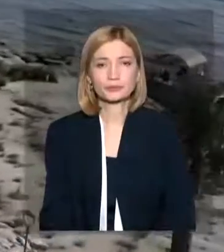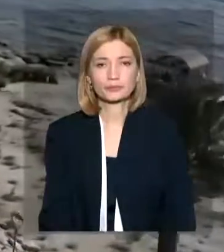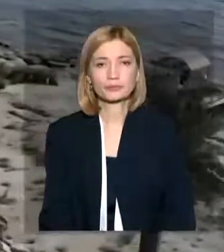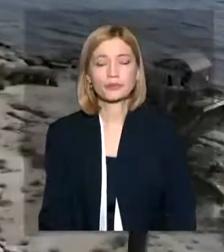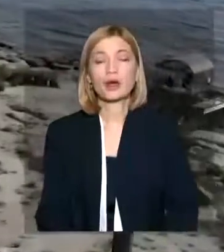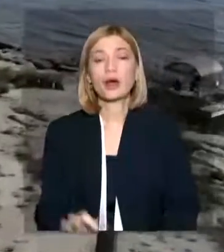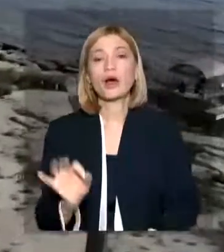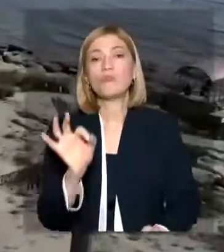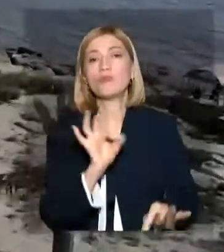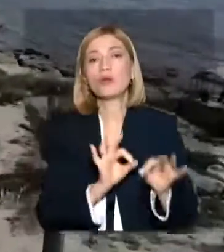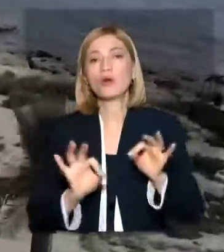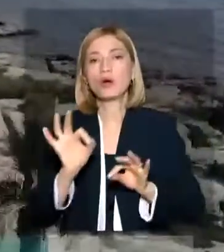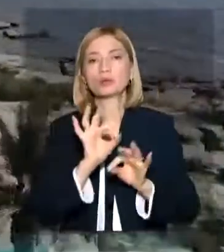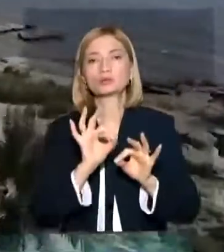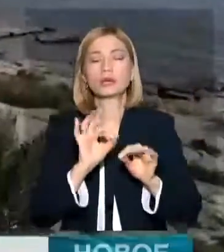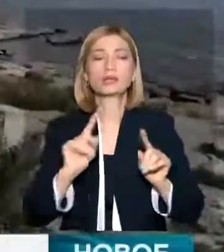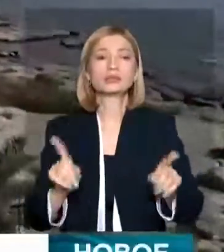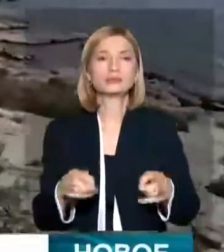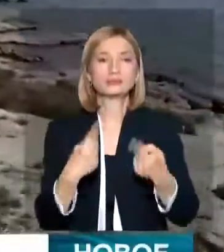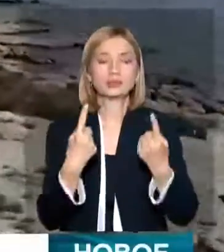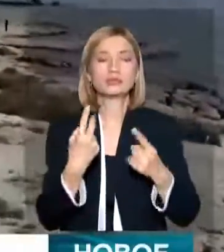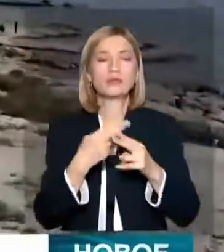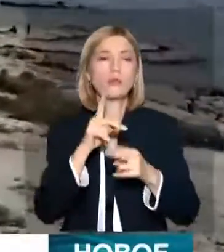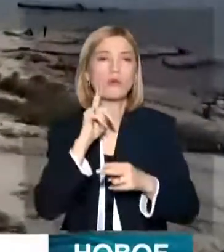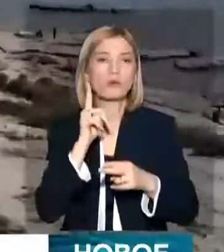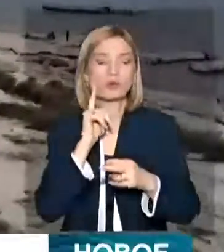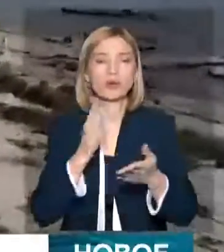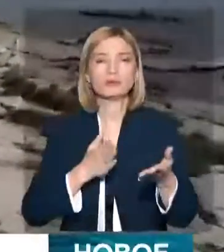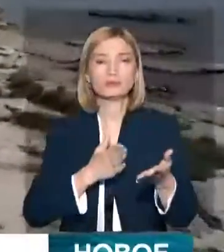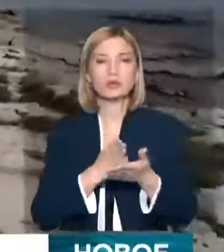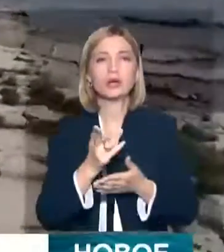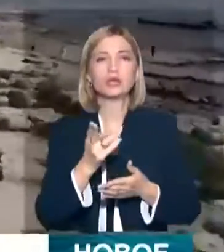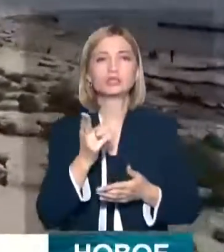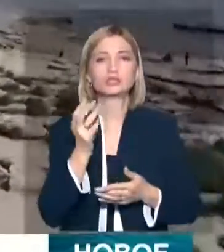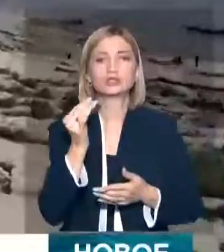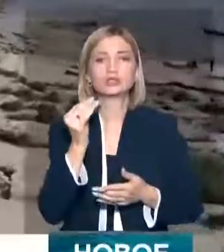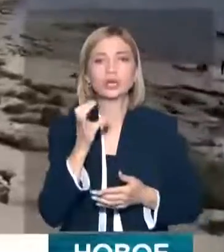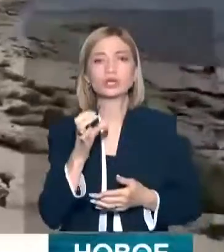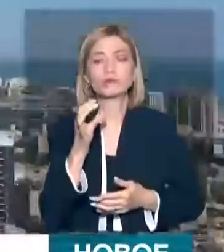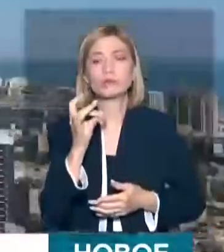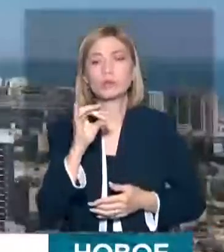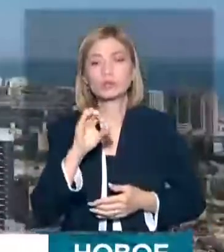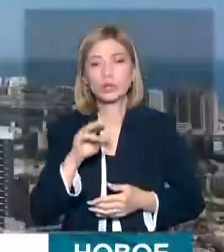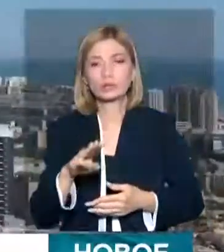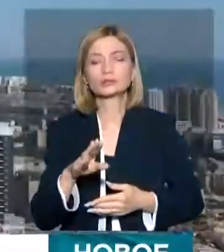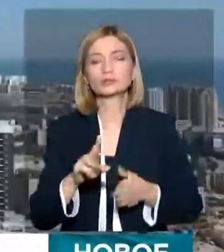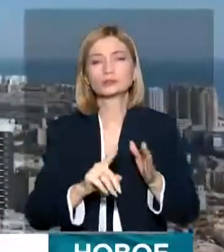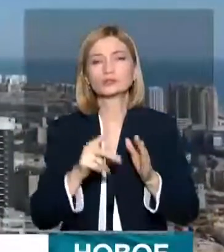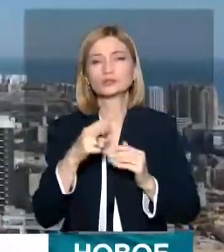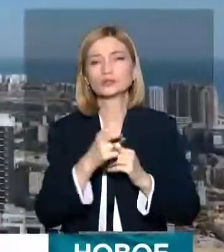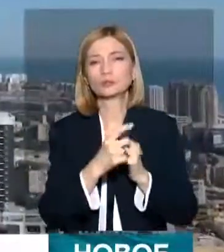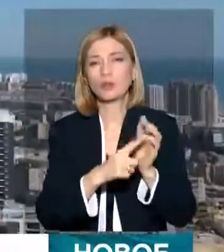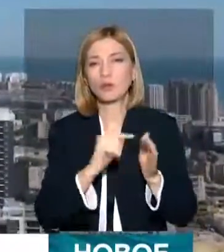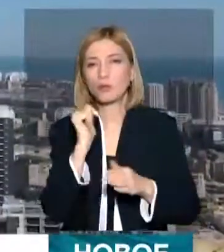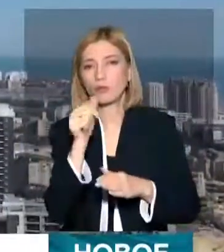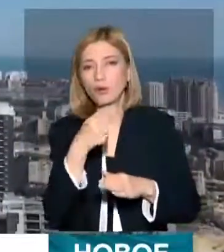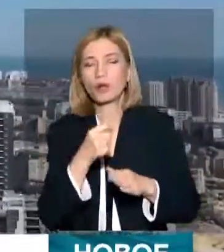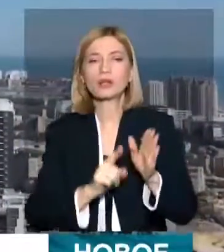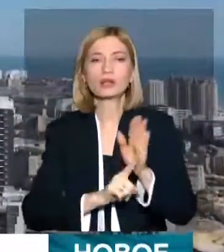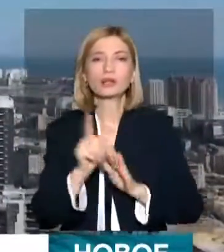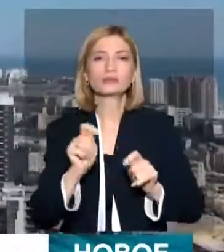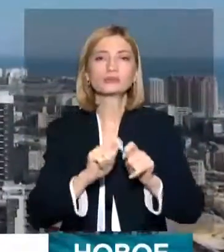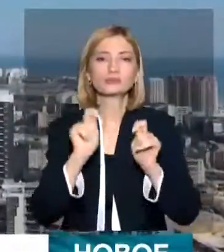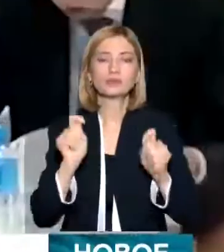Проект развития молодежного корпуса «Jazz Project» реализуют в Казахстане с 2017 года. Он нацелен на сокращение числа